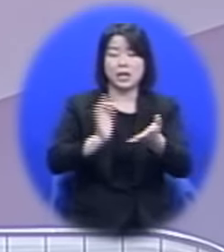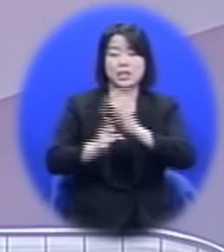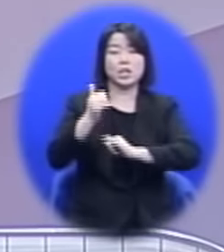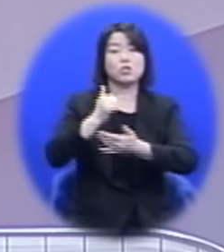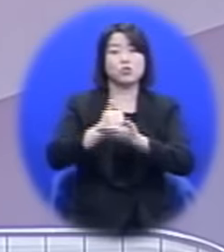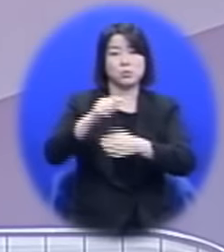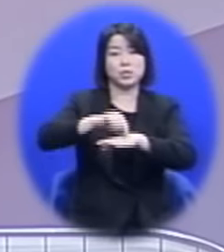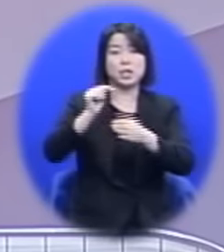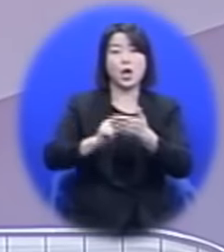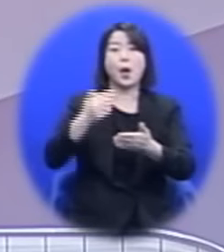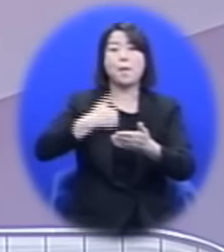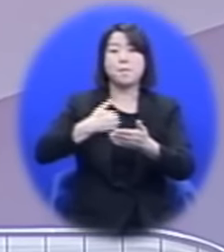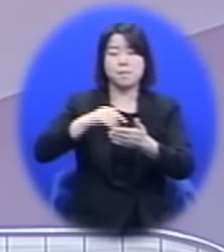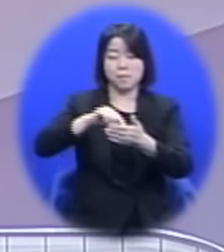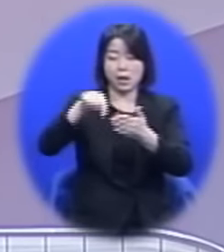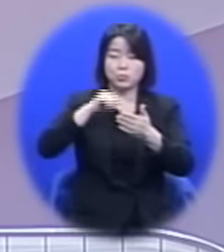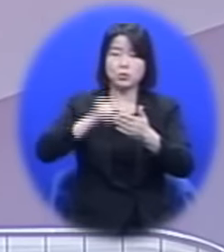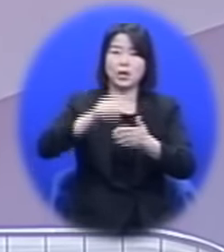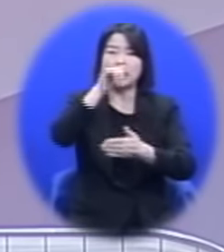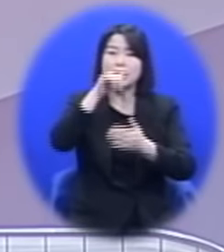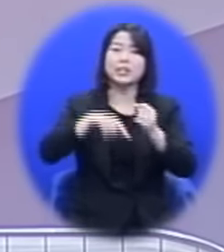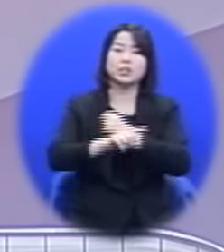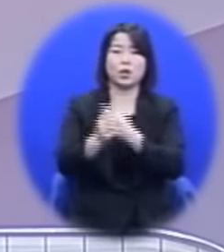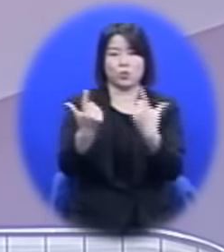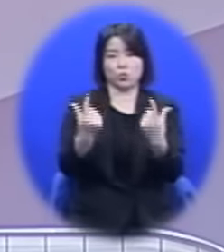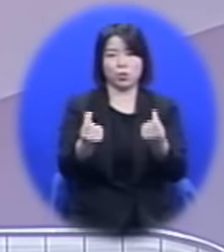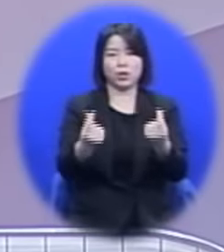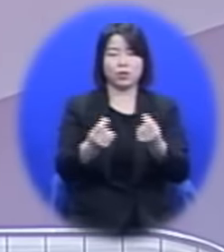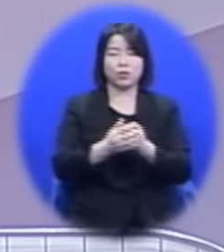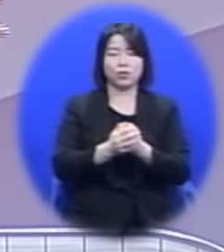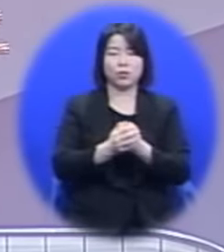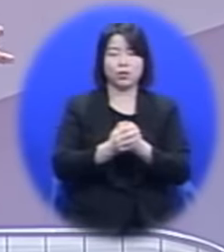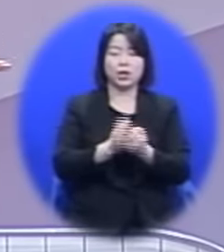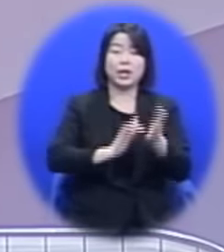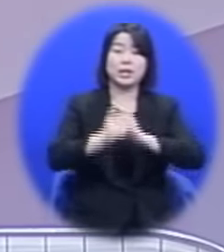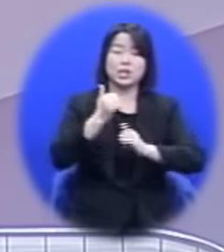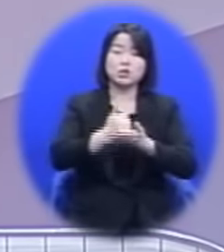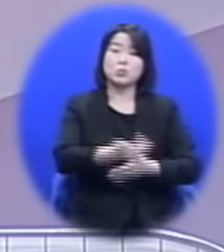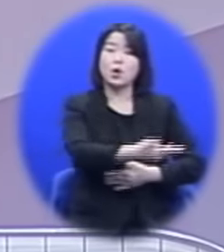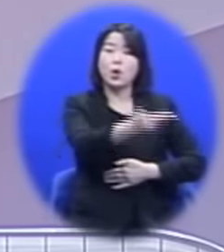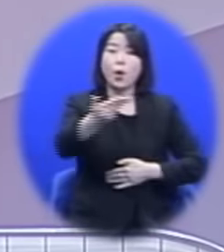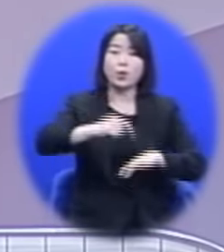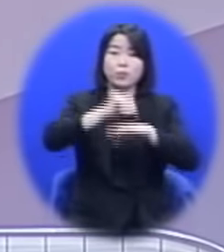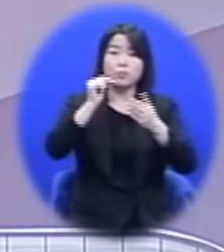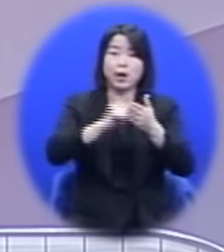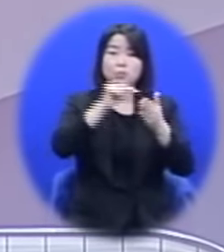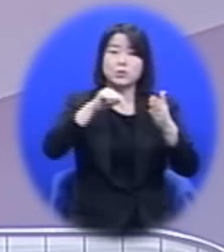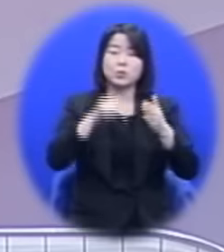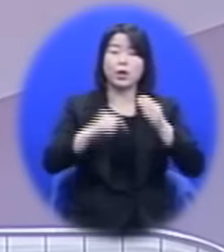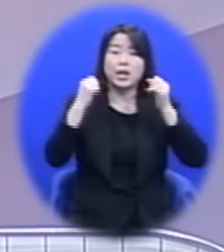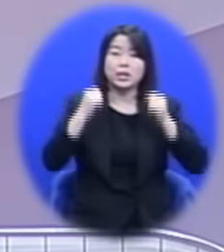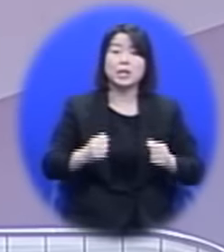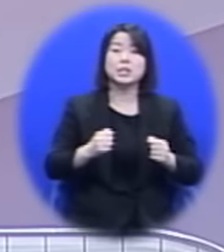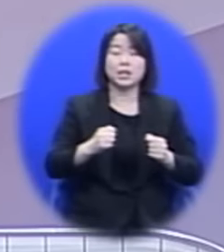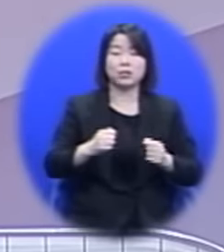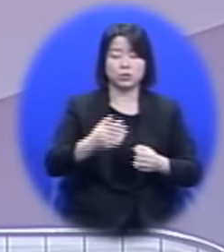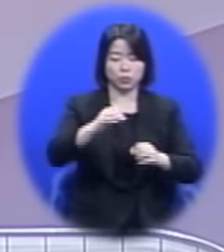뜻입니다. 여러분, 예수님께서 여러분의 마음에 계시다는 것은 정말 놀라운